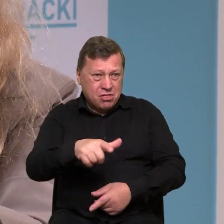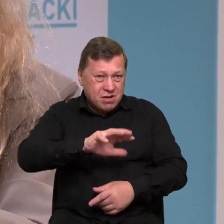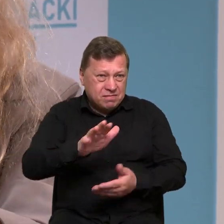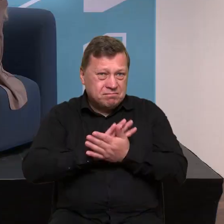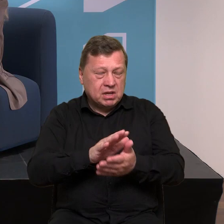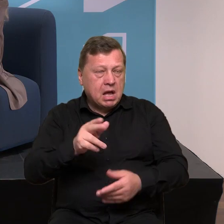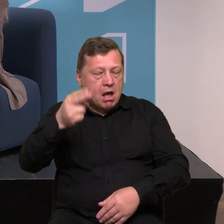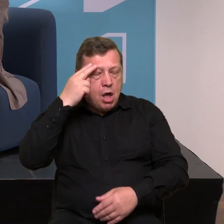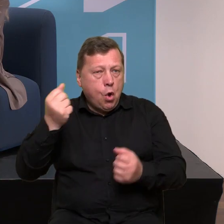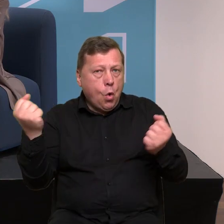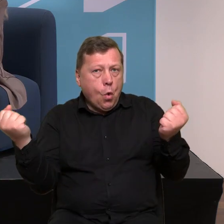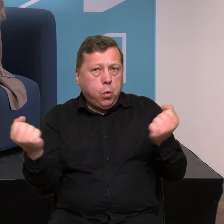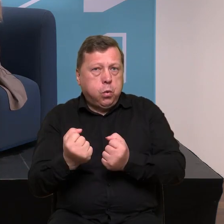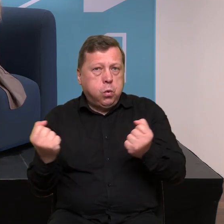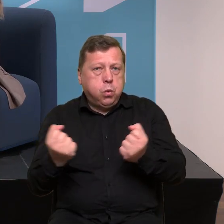silne. No więc